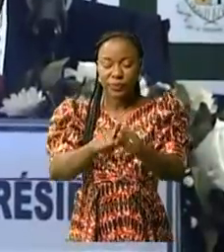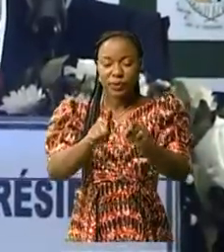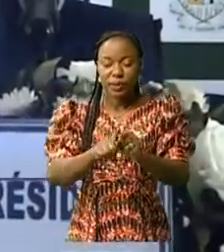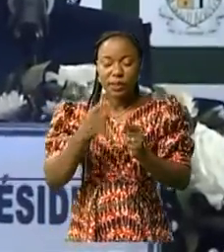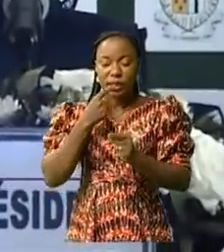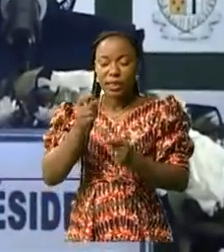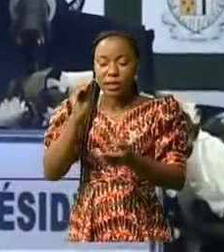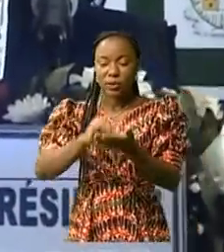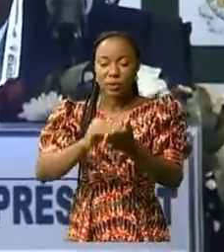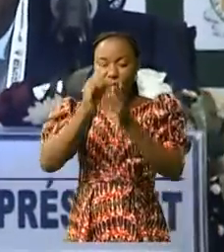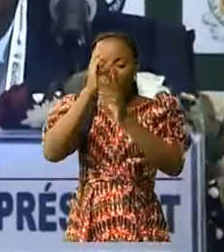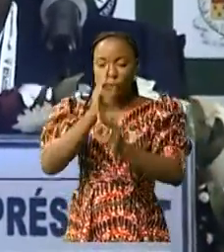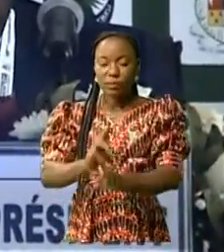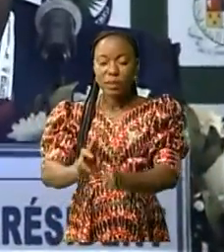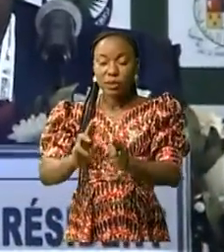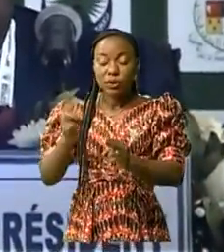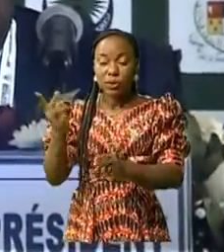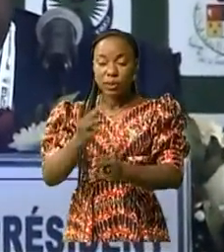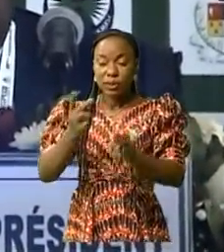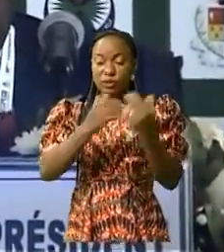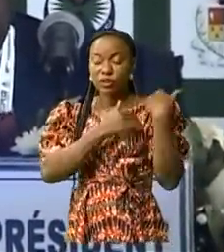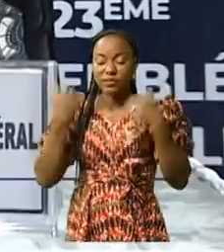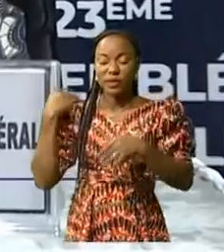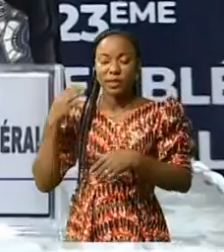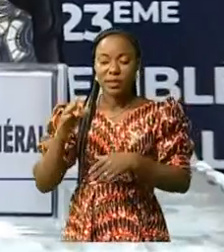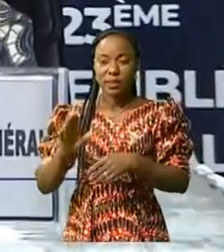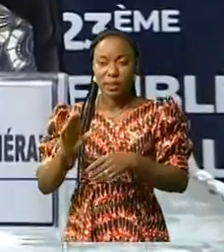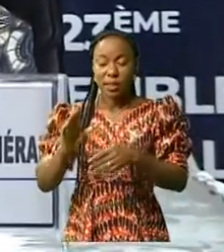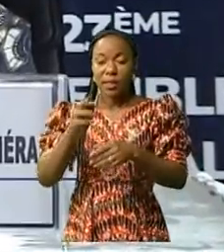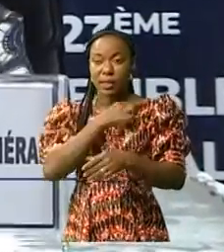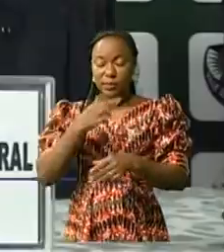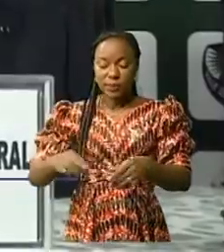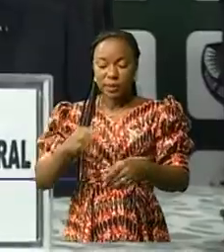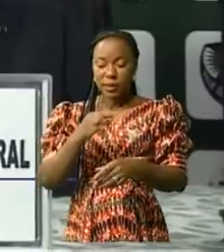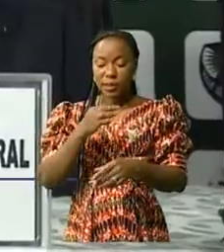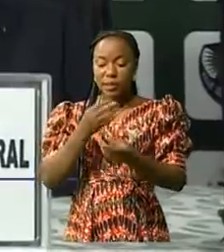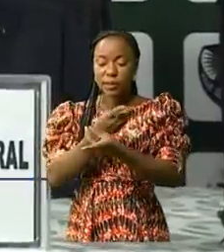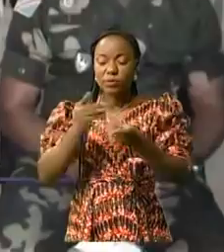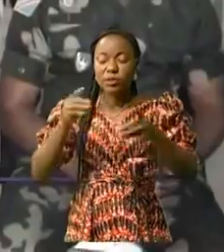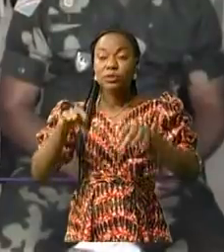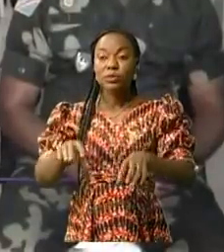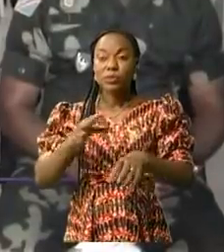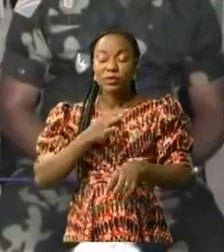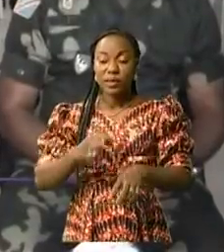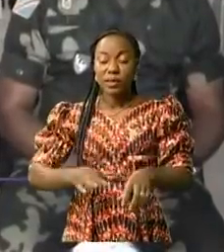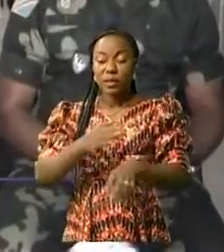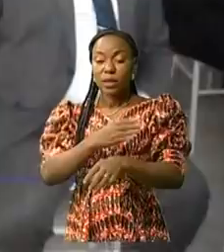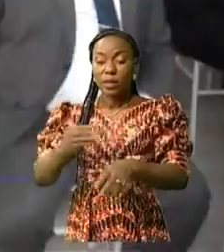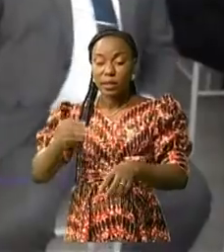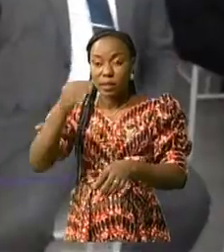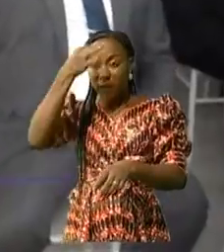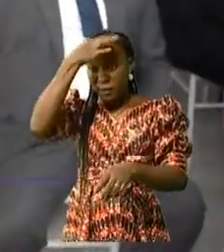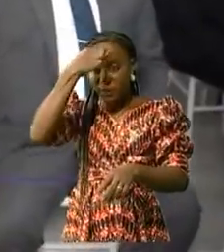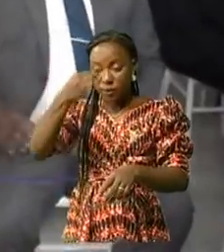d'état félix emploi qui sait qu'elles et ils ont beau de la république démocratique du congo et son homologue de la république du congo denis sassou n'guesso